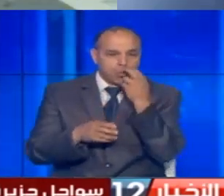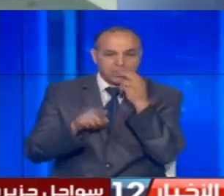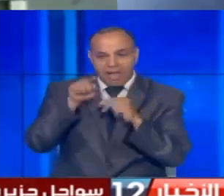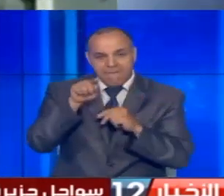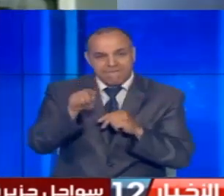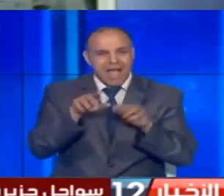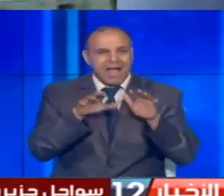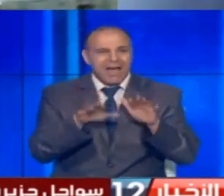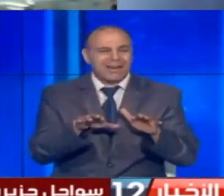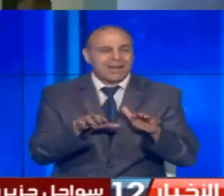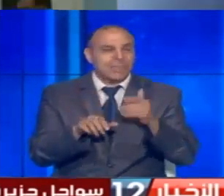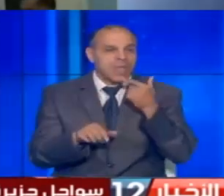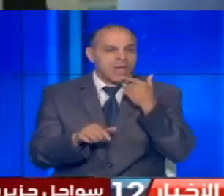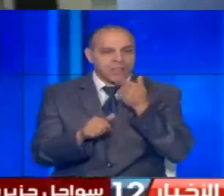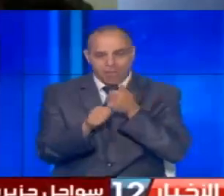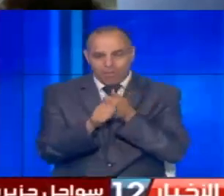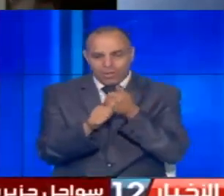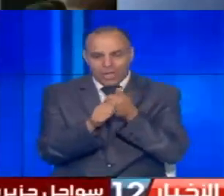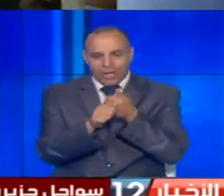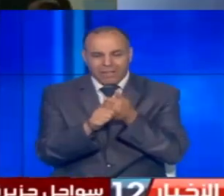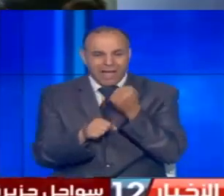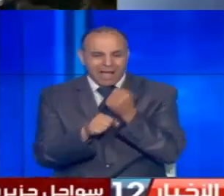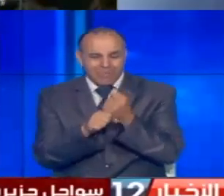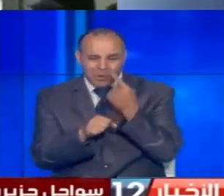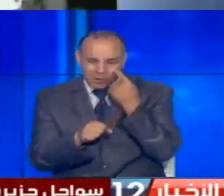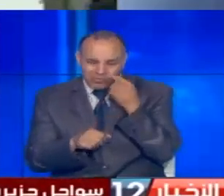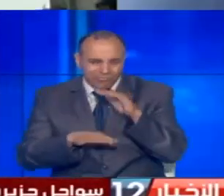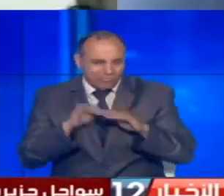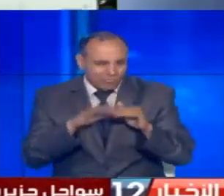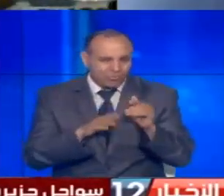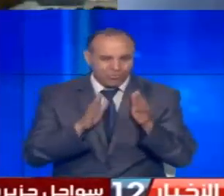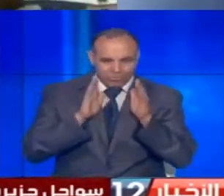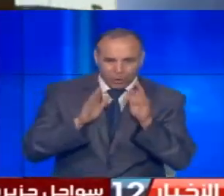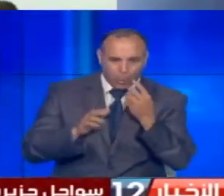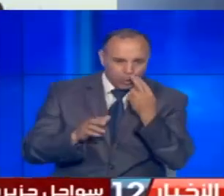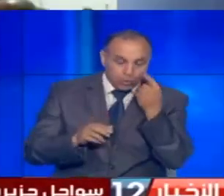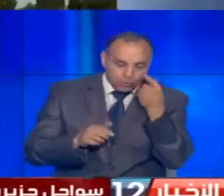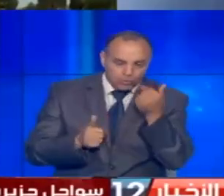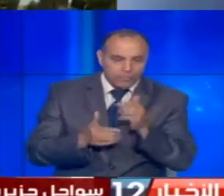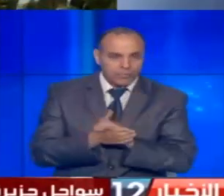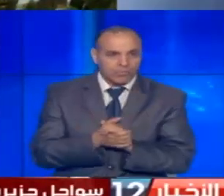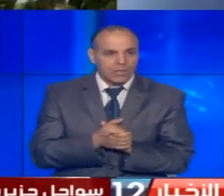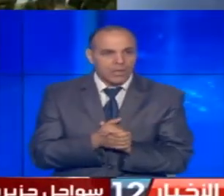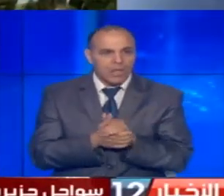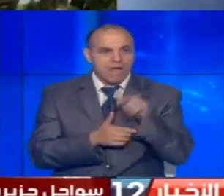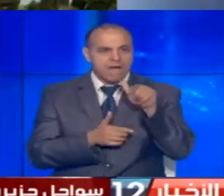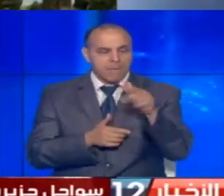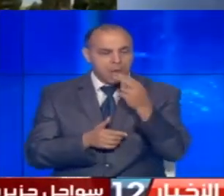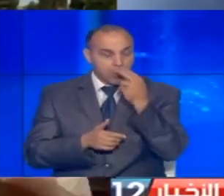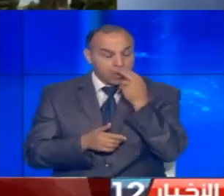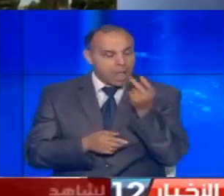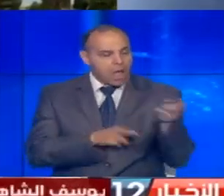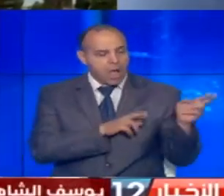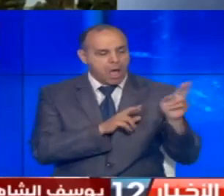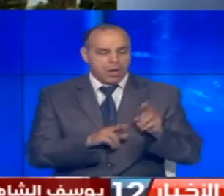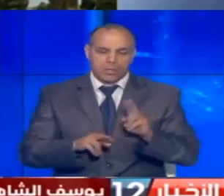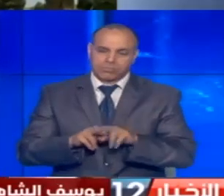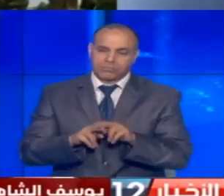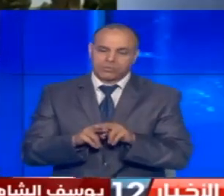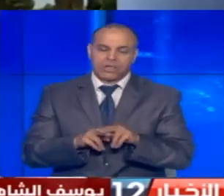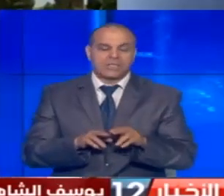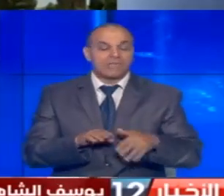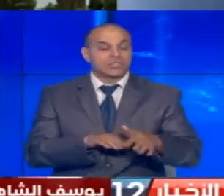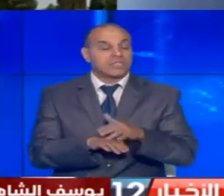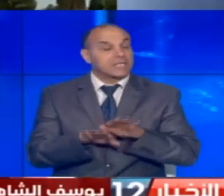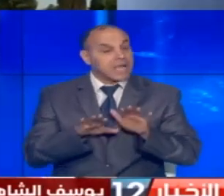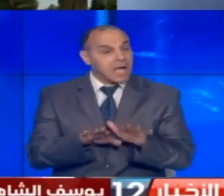في قرقنة، متابعا ظروف العمل ومقتضيات التركيز الأمني هناك. هناك أمور أمنية يجب مراجعتها خاصة في جزيرة قرقنة،